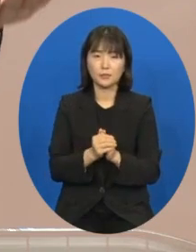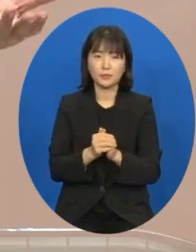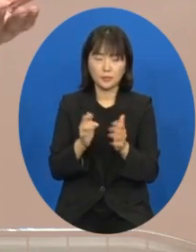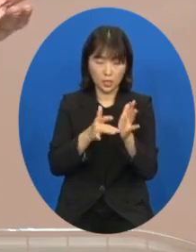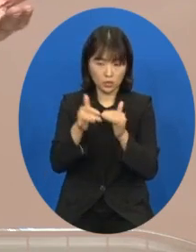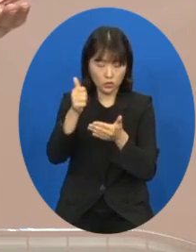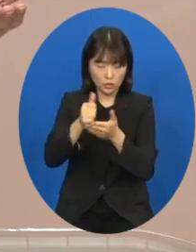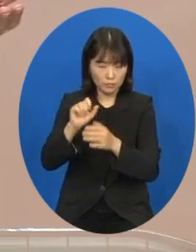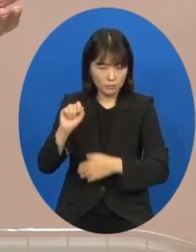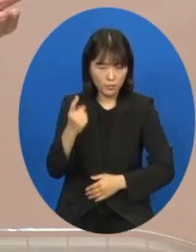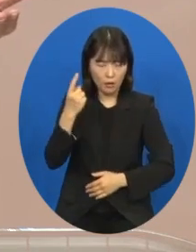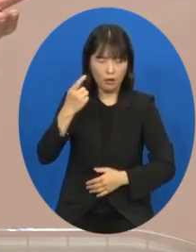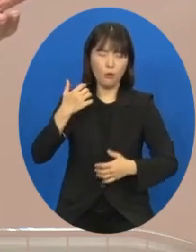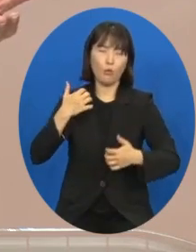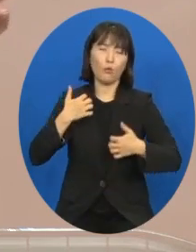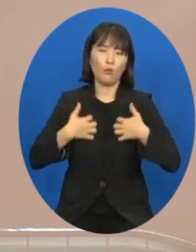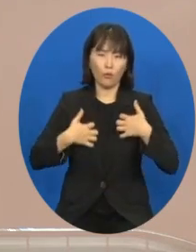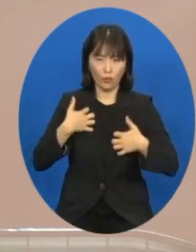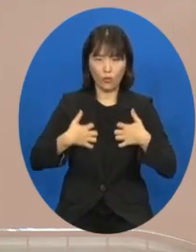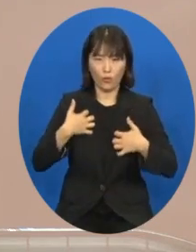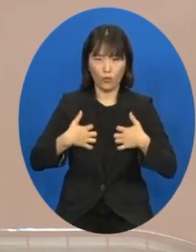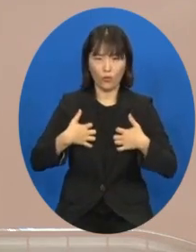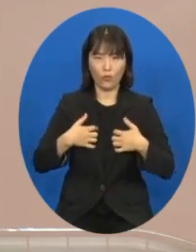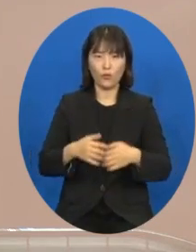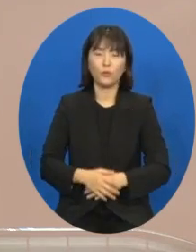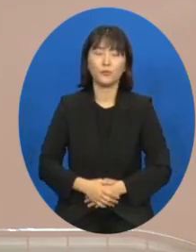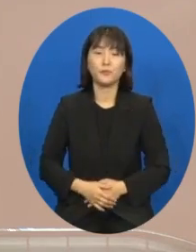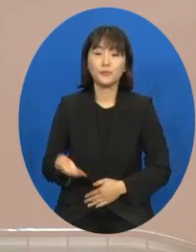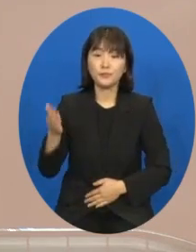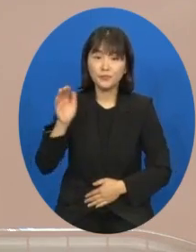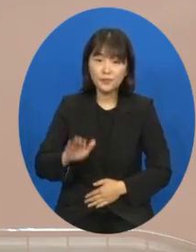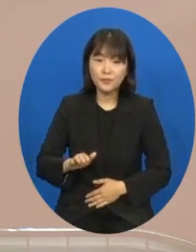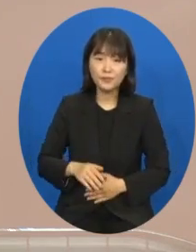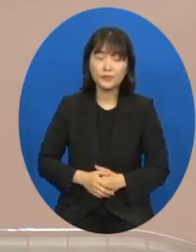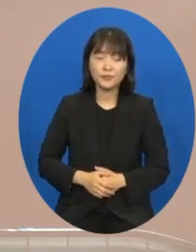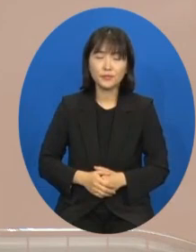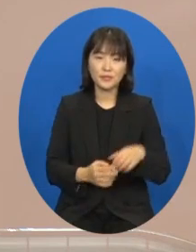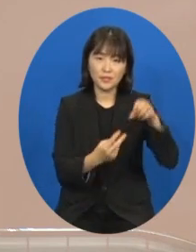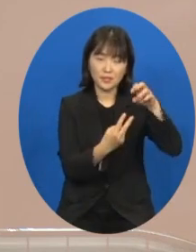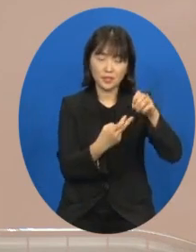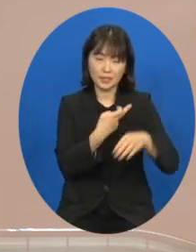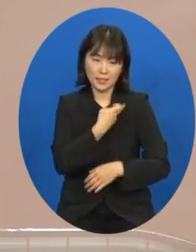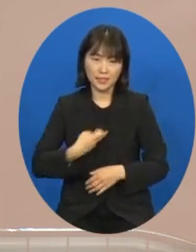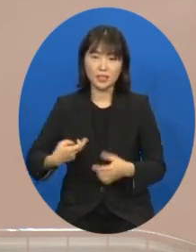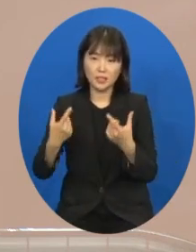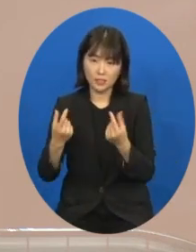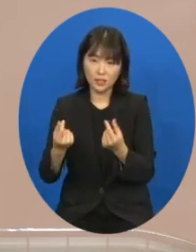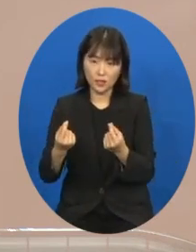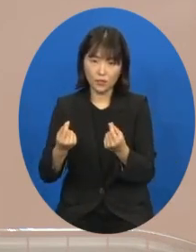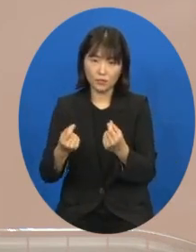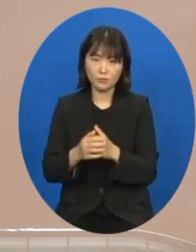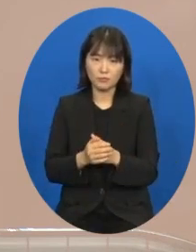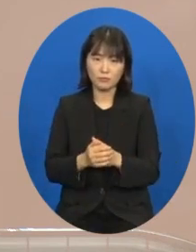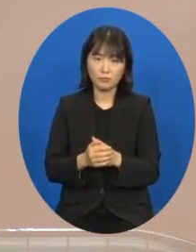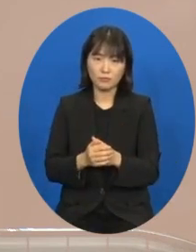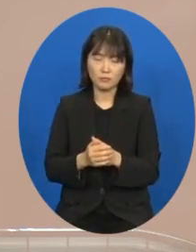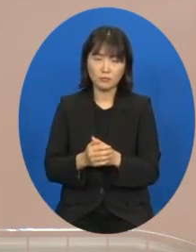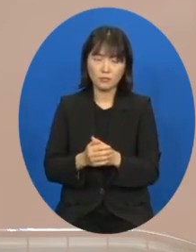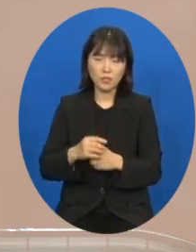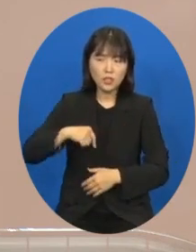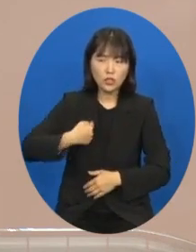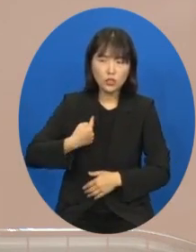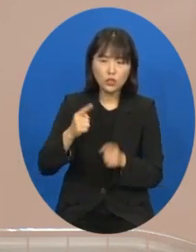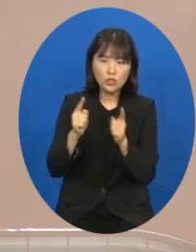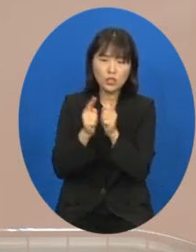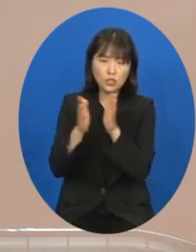예수님으로 인하여 기쁩니다. 그런데 세례요한의 제자처럼 실제로 자기가 예수님을